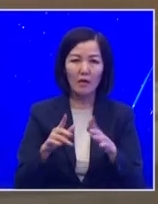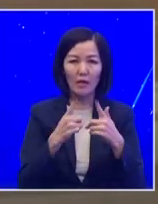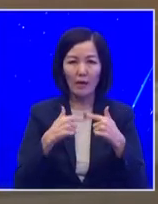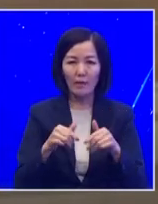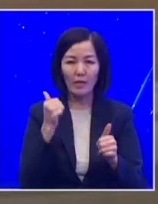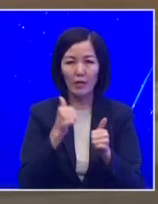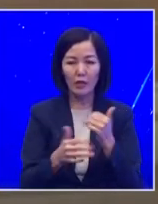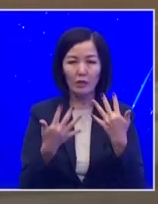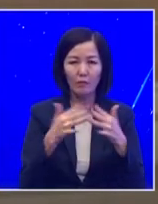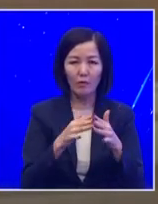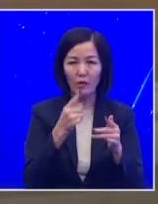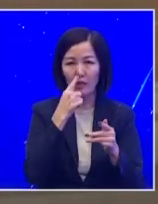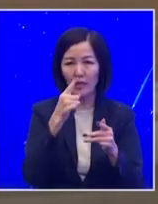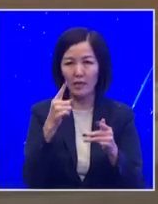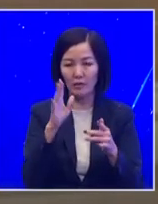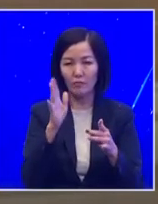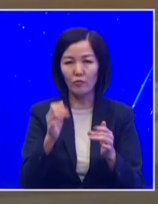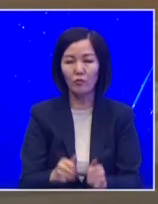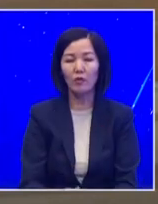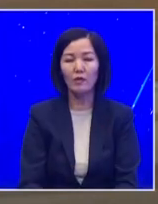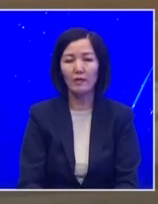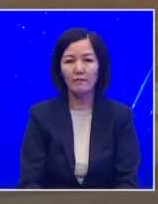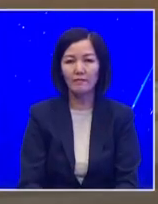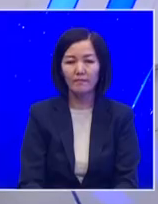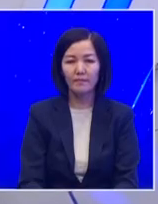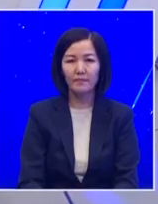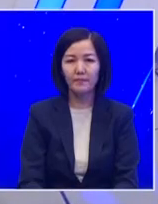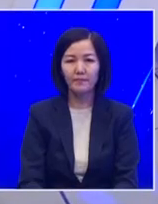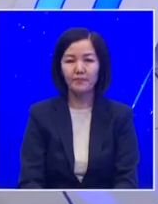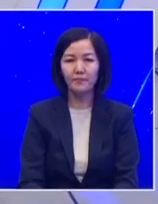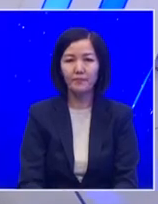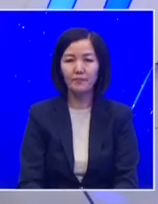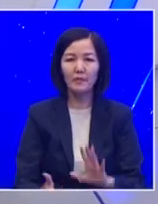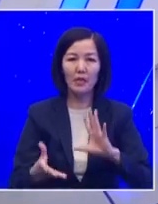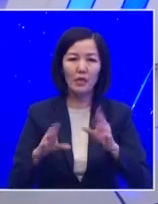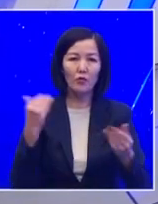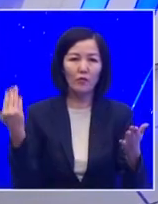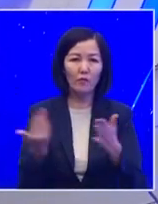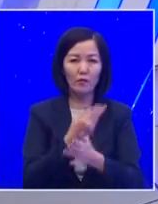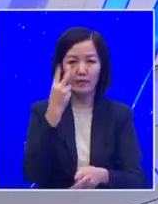формироваться в каждом округе и даже в каждом селе.